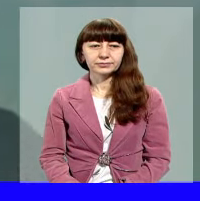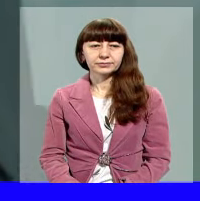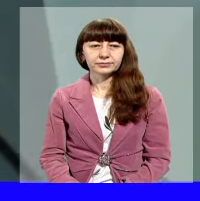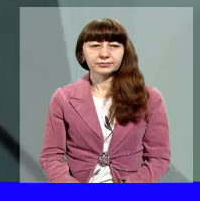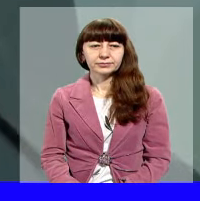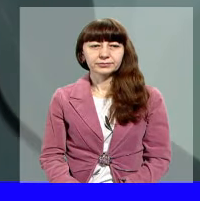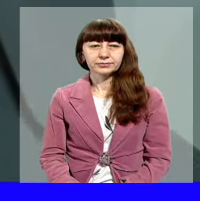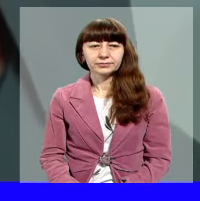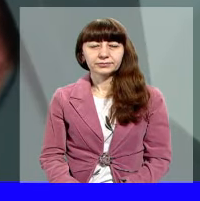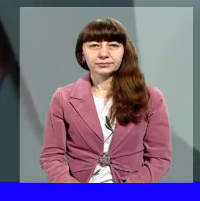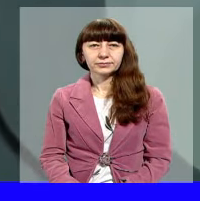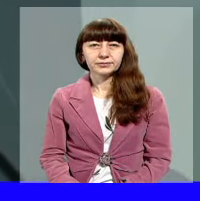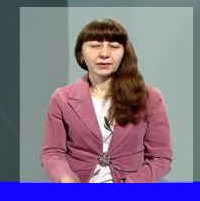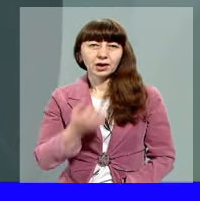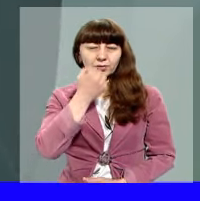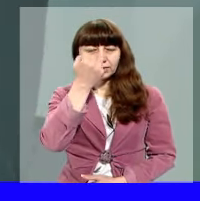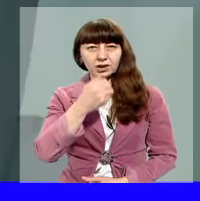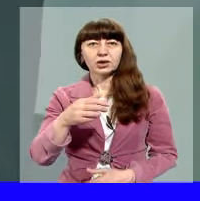ризашылық білдіріп,